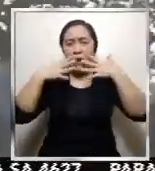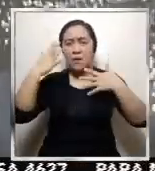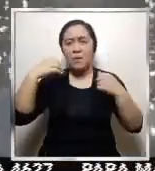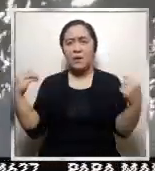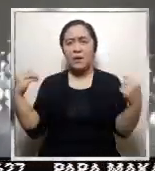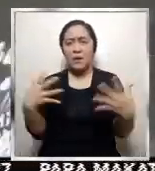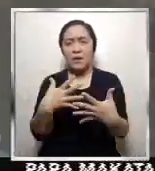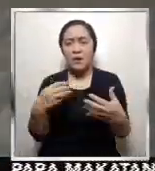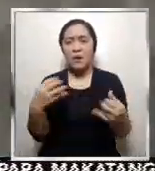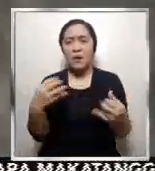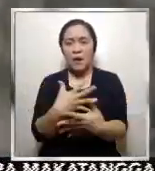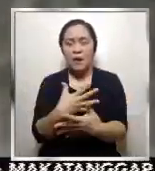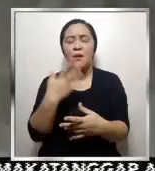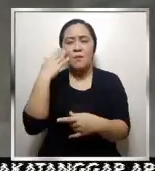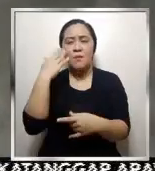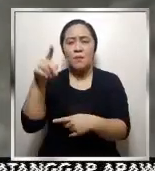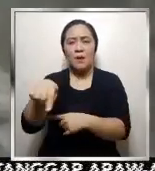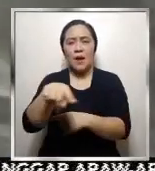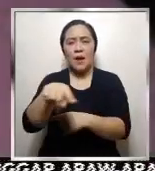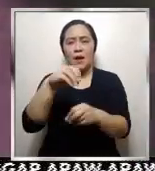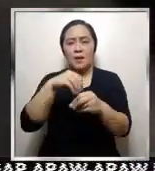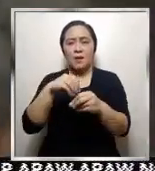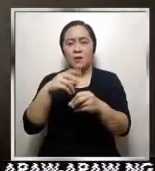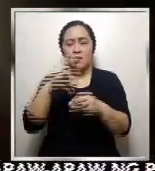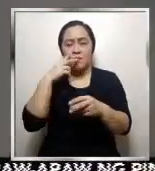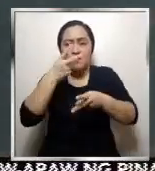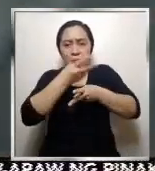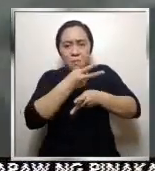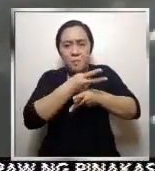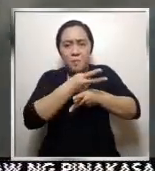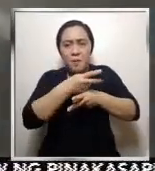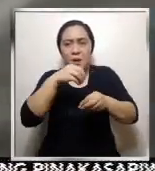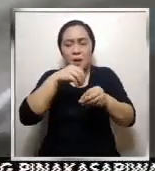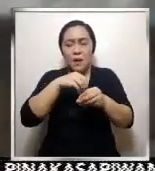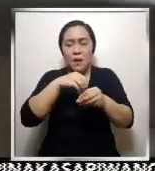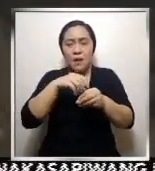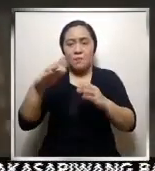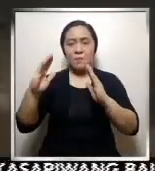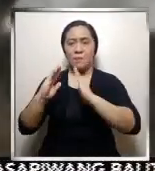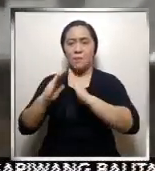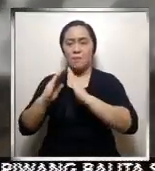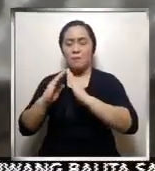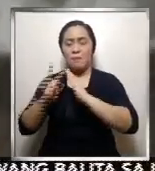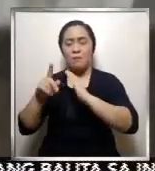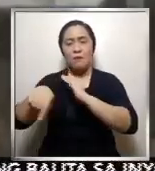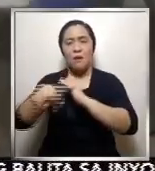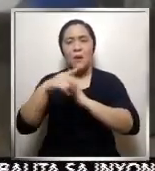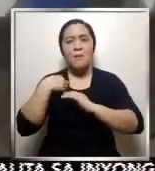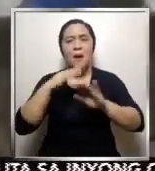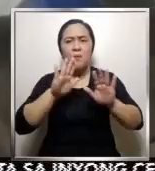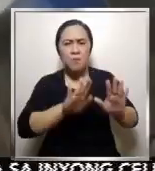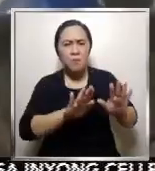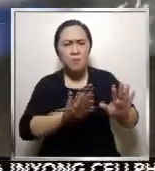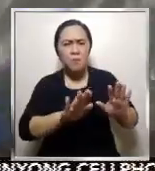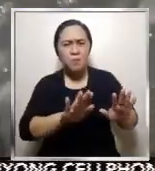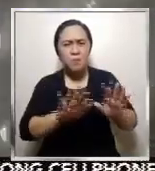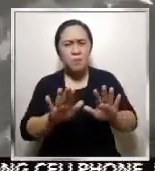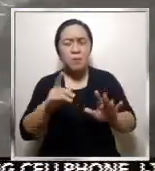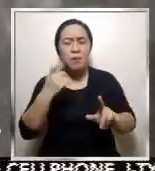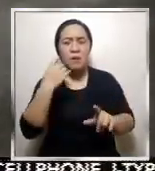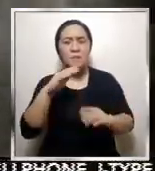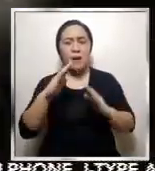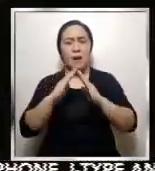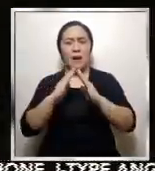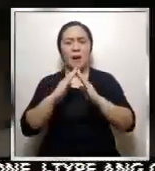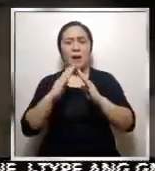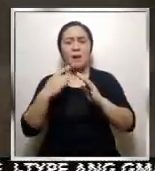sala nang pasukin ang loob ng kanilang bahay. Pilit siyang pinapakalma ng kanyang inang nasa hagdan ng kanilang bahay at nagtatangkang makalusong